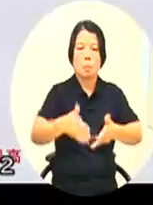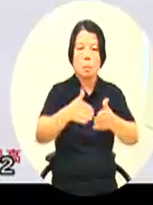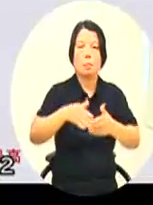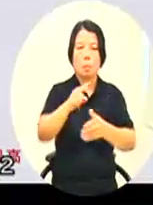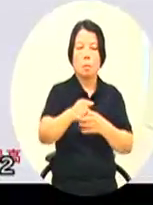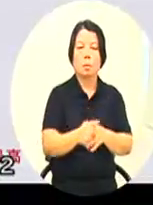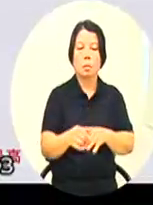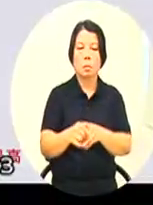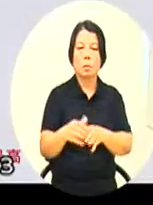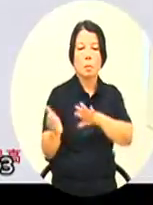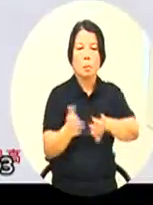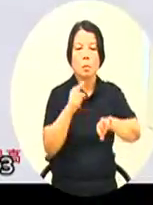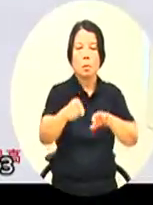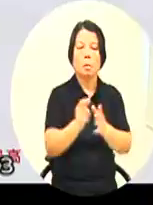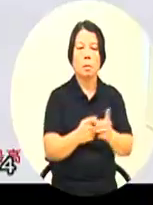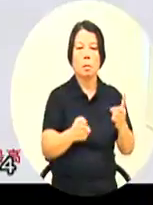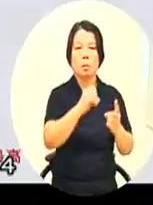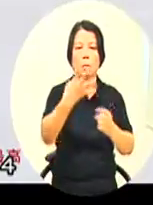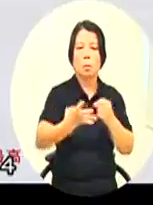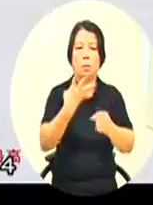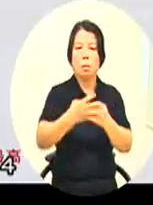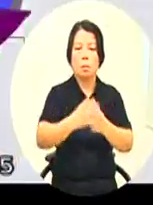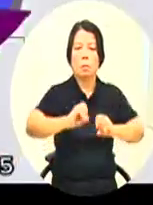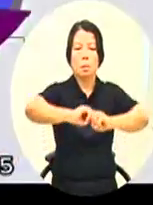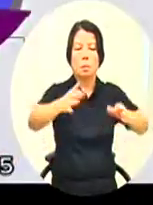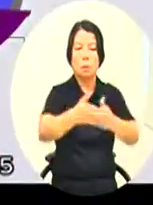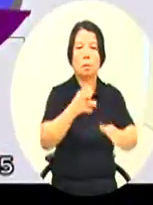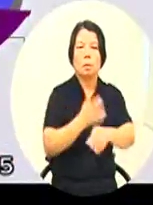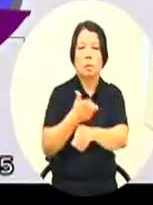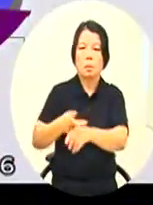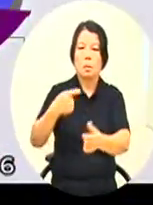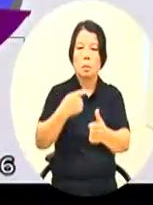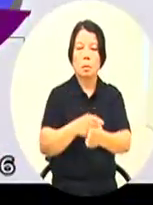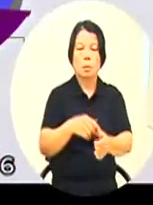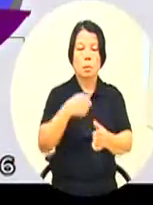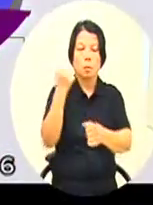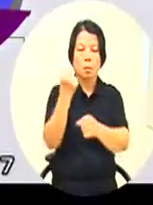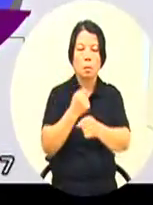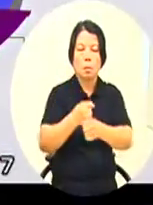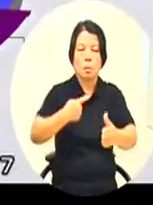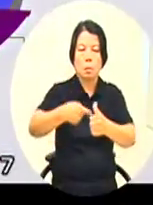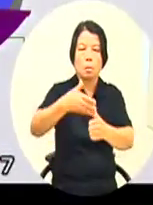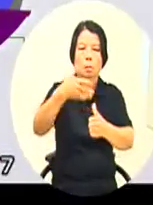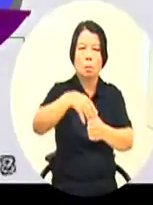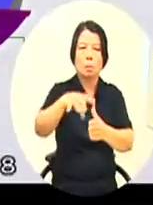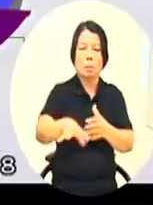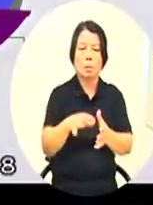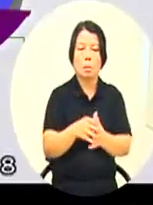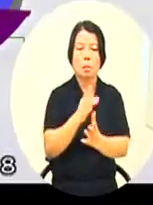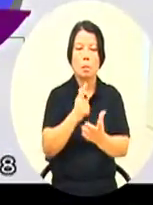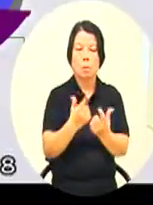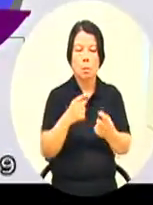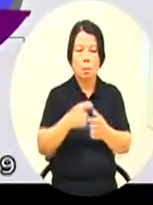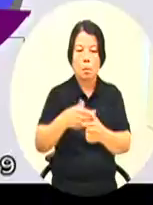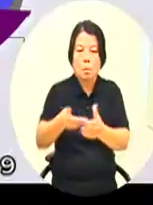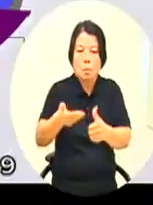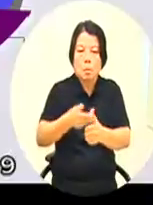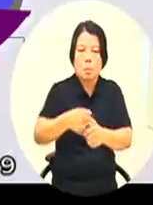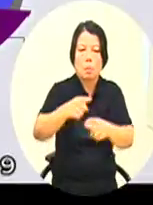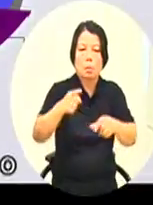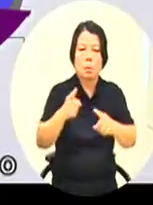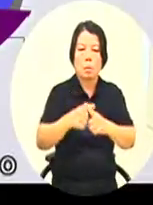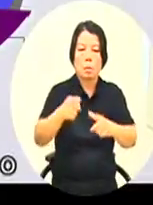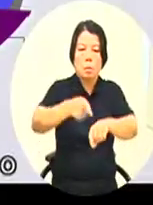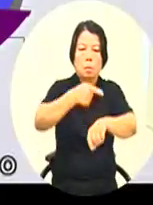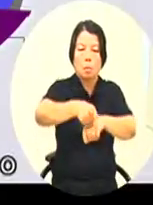有一点就是在104年发布的技术及职业教育法，他培育的这个技职教育的人才的制度里头呢，特别